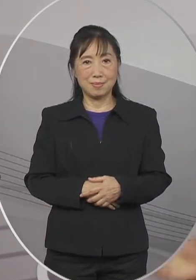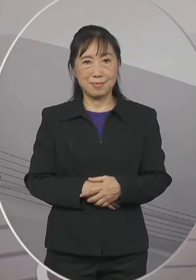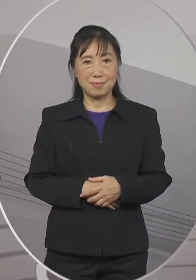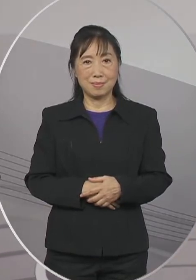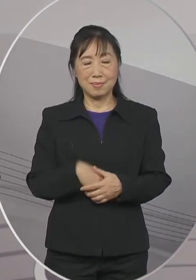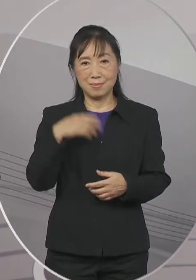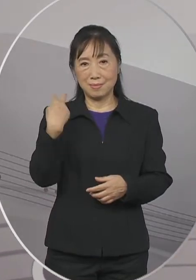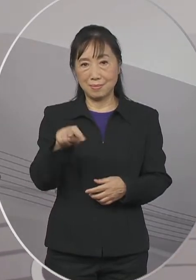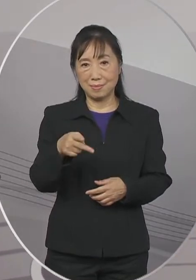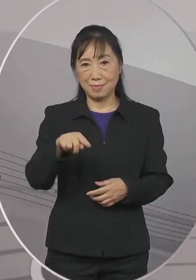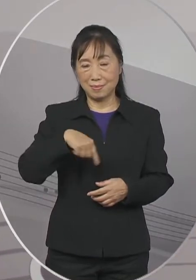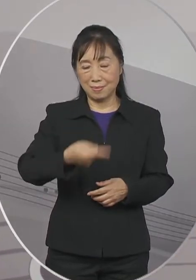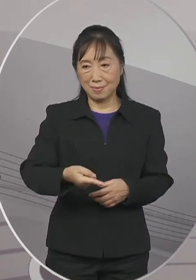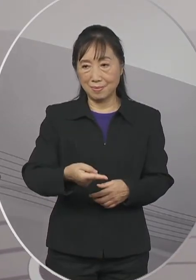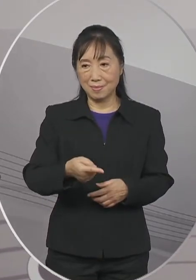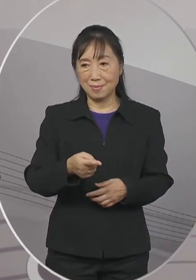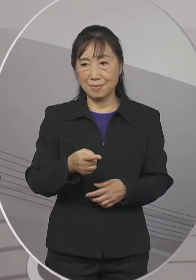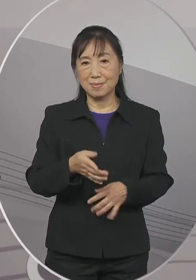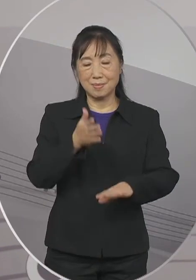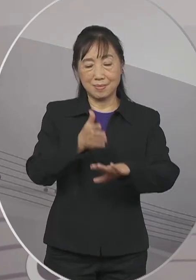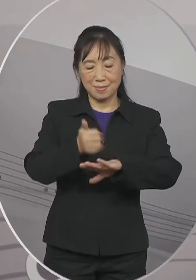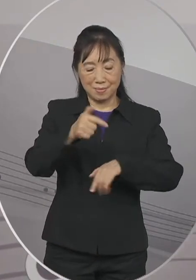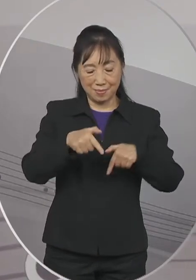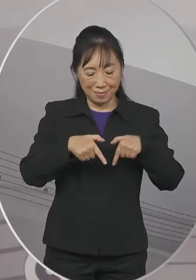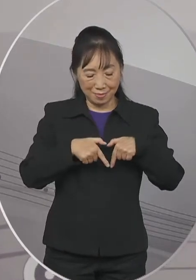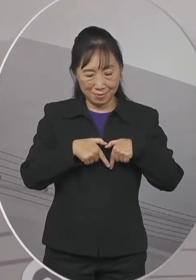然后感恩的心。